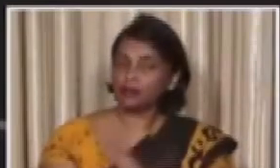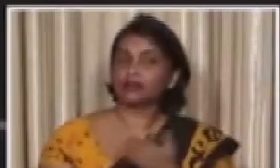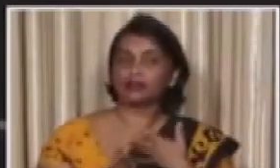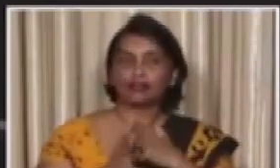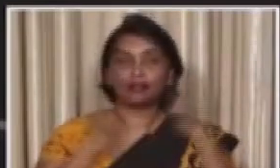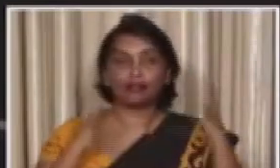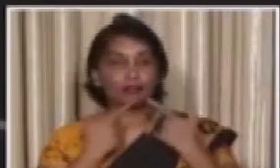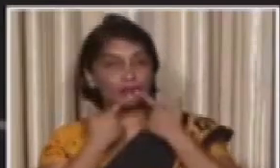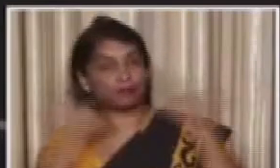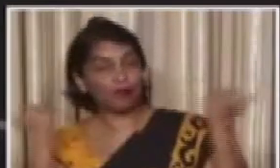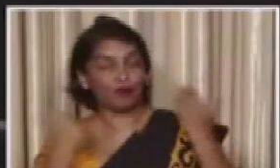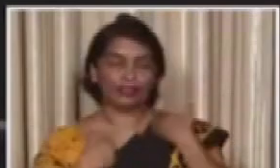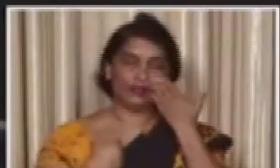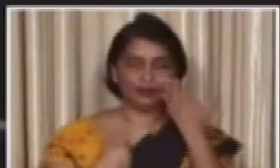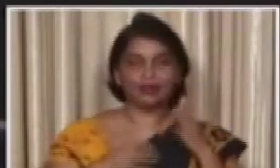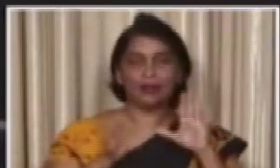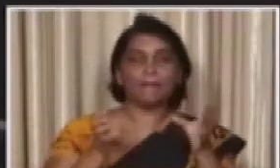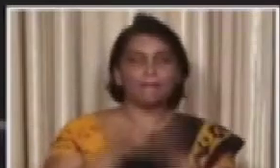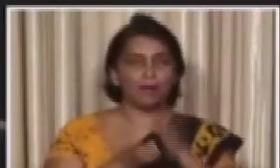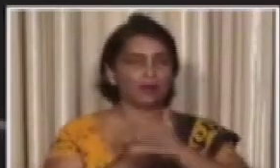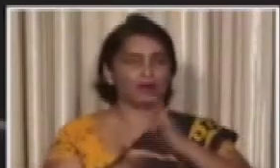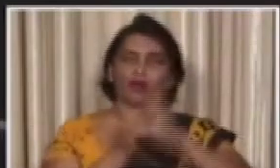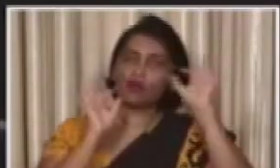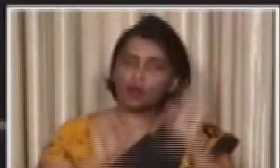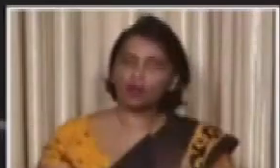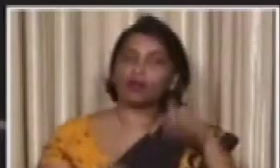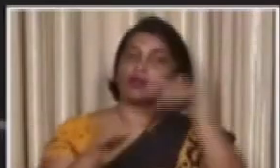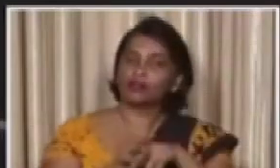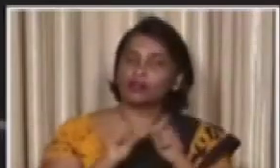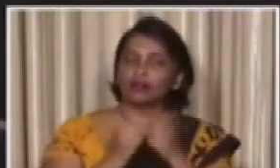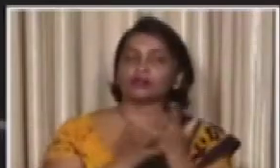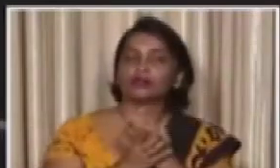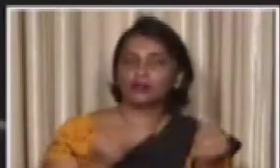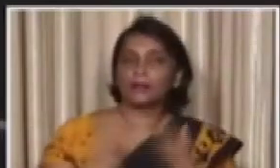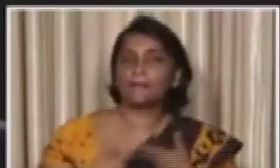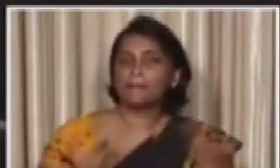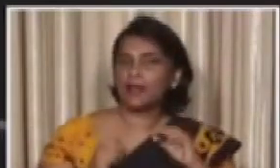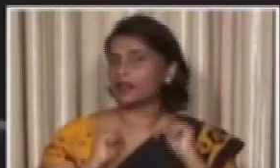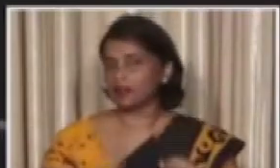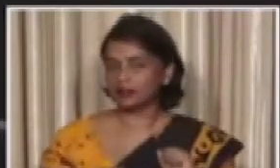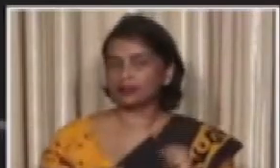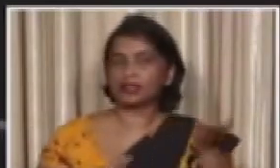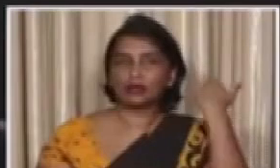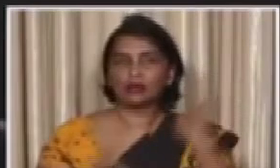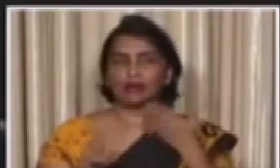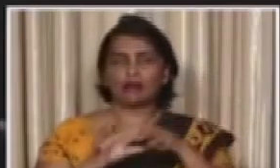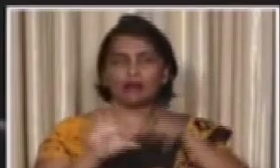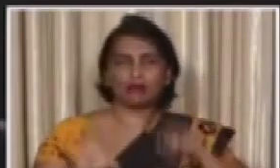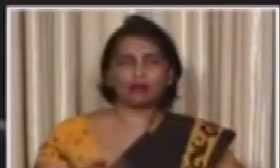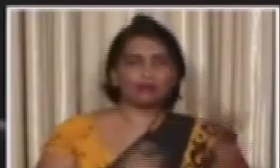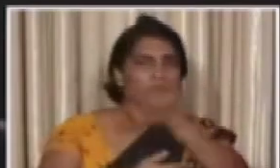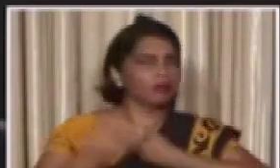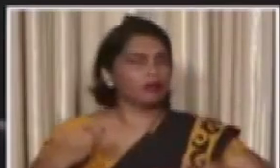ලොකු හපංකමක් ලෙස තිබුණත් පක්ෂය දෙකට නොවි ඒ ගැටලුව විසඳා ගන්න බැරි වුණේ ඇයි කියන එක එදා එළියට ආපු මන්ත්‍රීවරු